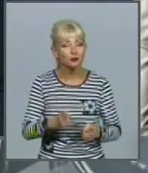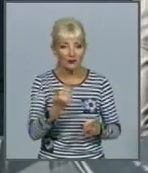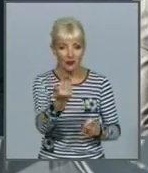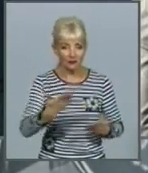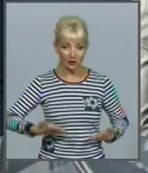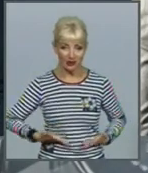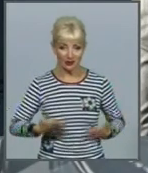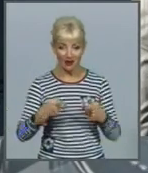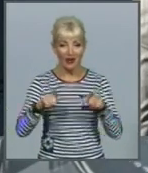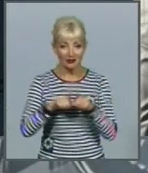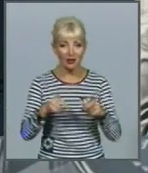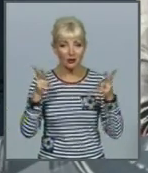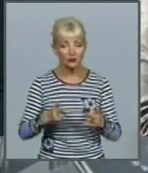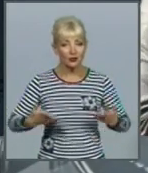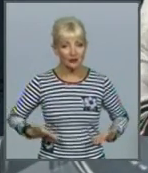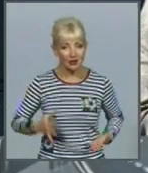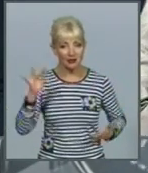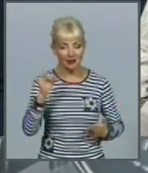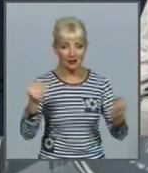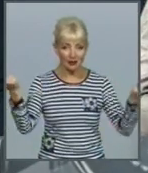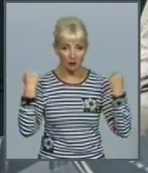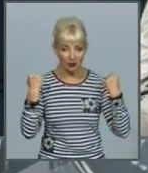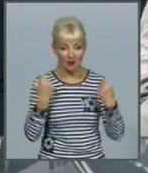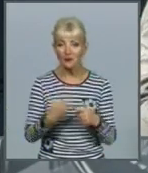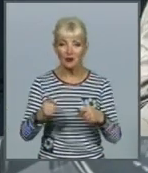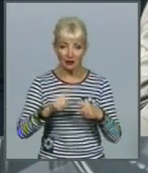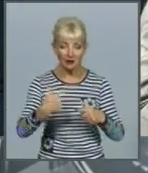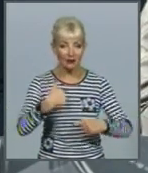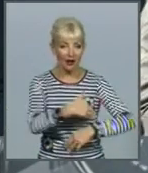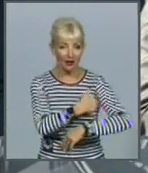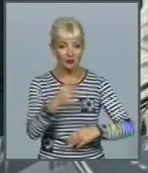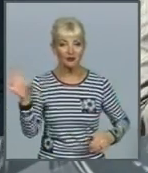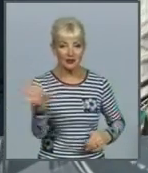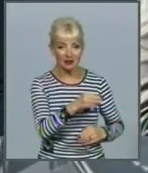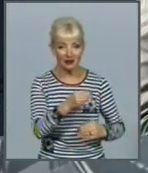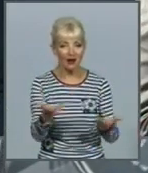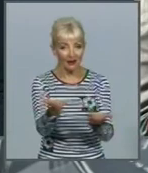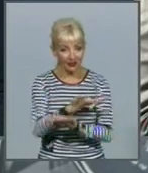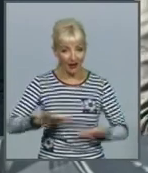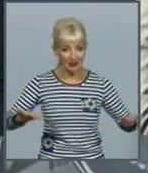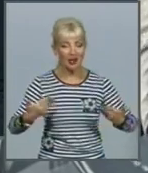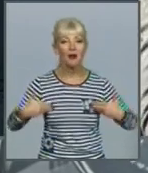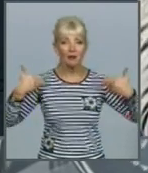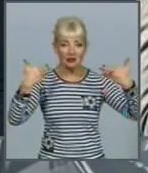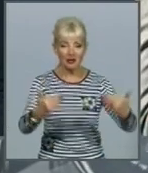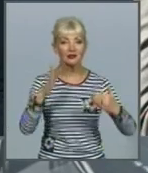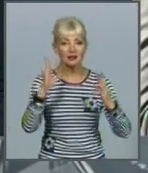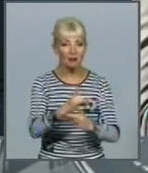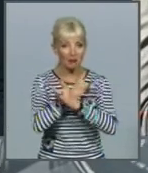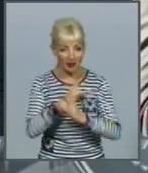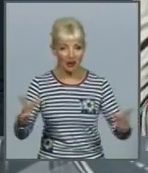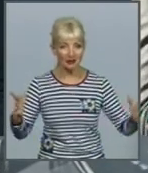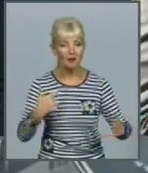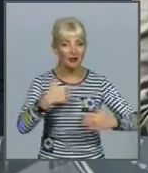необходим в жизни и спорт. Поэтому я хочу всех нас поздравить с праздником. Я хочу пожелать